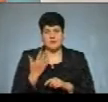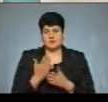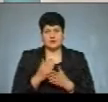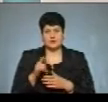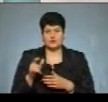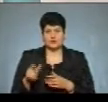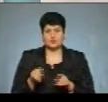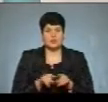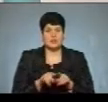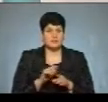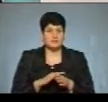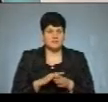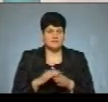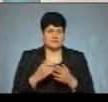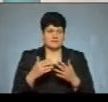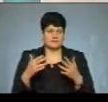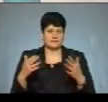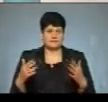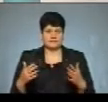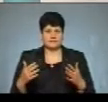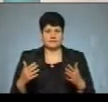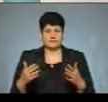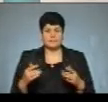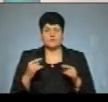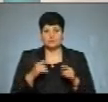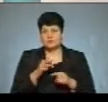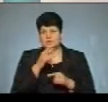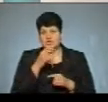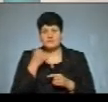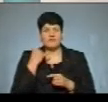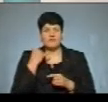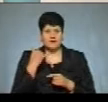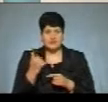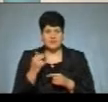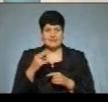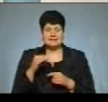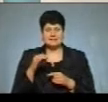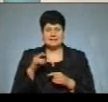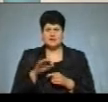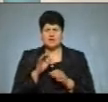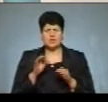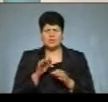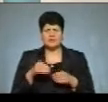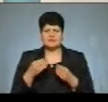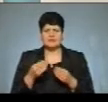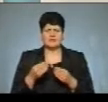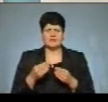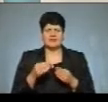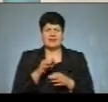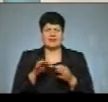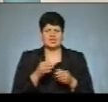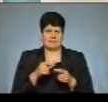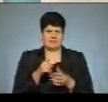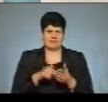людей з однаковим прізвищем і так далі. Тому вже під час виклику диспетчер ніколи не задає лишніх запитань.